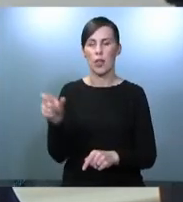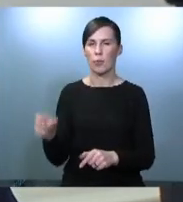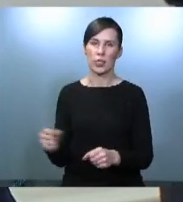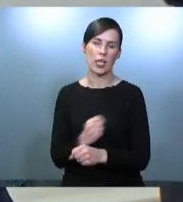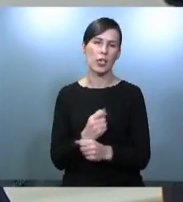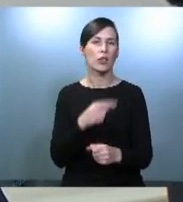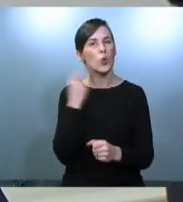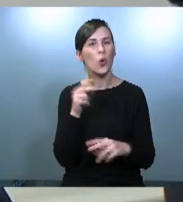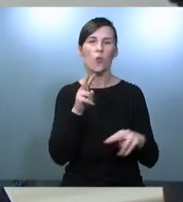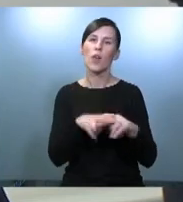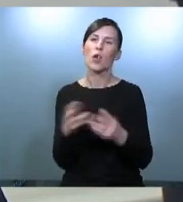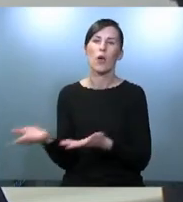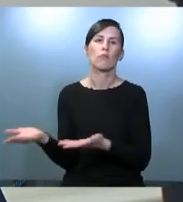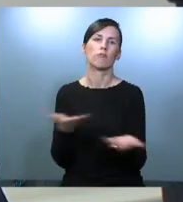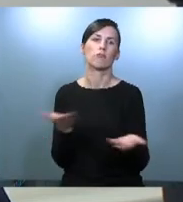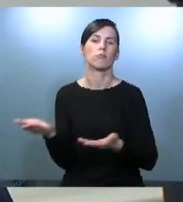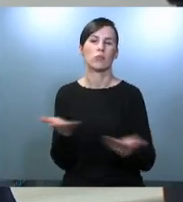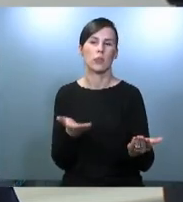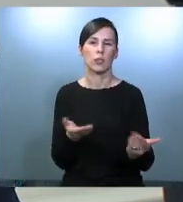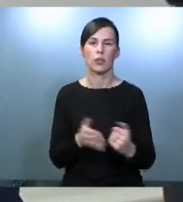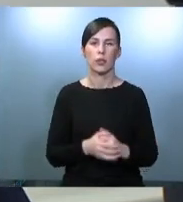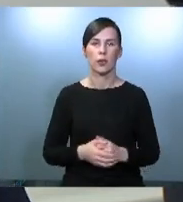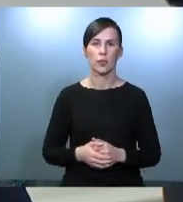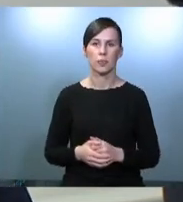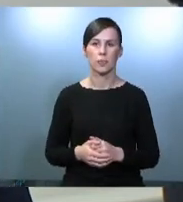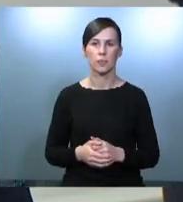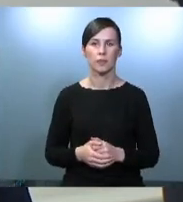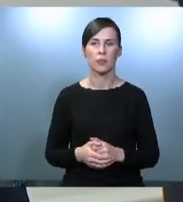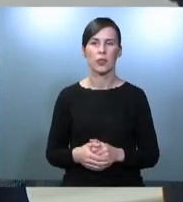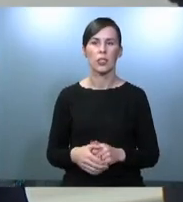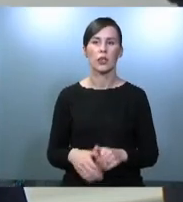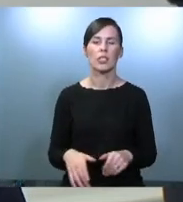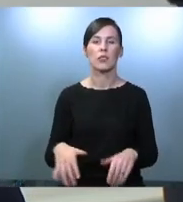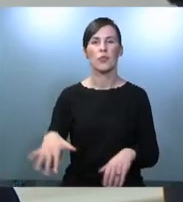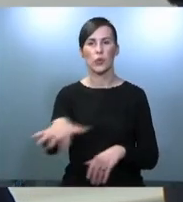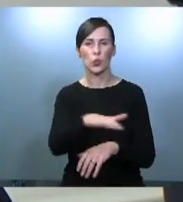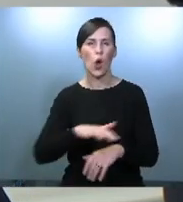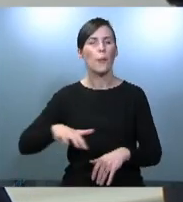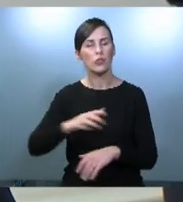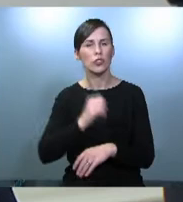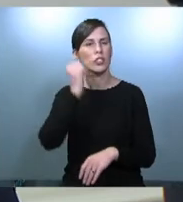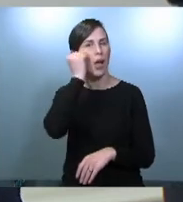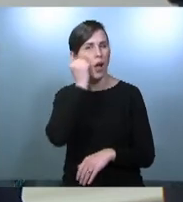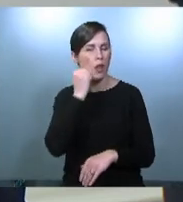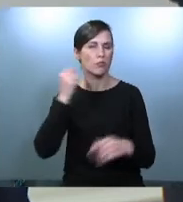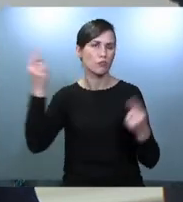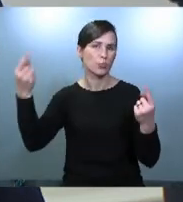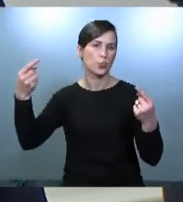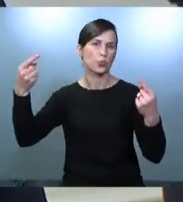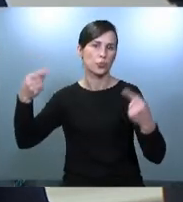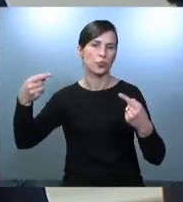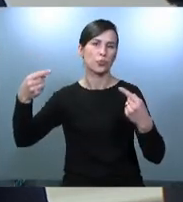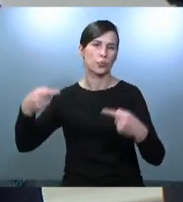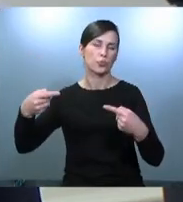galim sakyti, kad labai gerai išspręstos kaimo vietovės, iš tikrųjų senstanti visuomenė, reikalinga tikrai labai